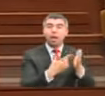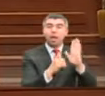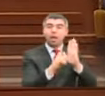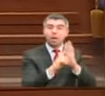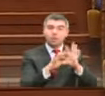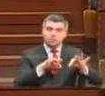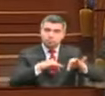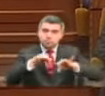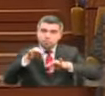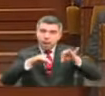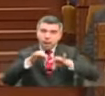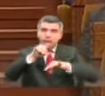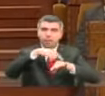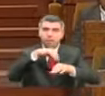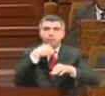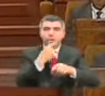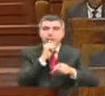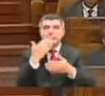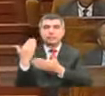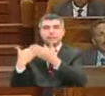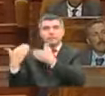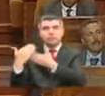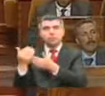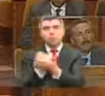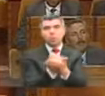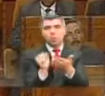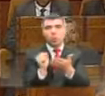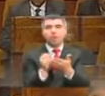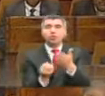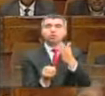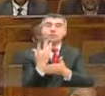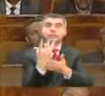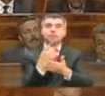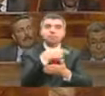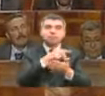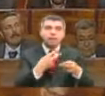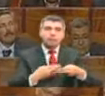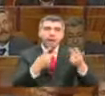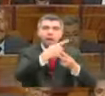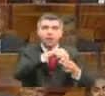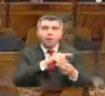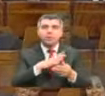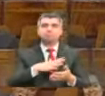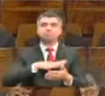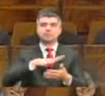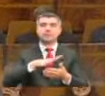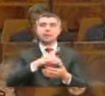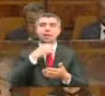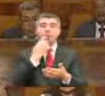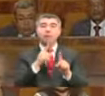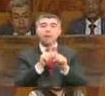خريطة للمناطق القابلة للتعمير ووضع استراتيجية وطنية خاصة بالمدن العتيقة